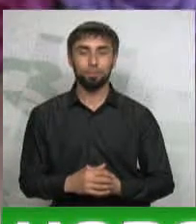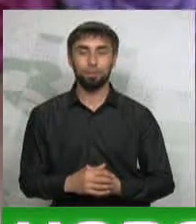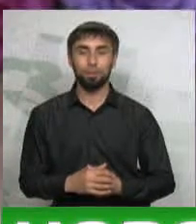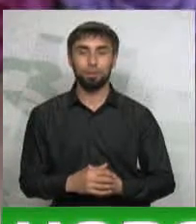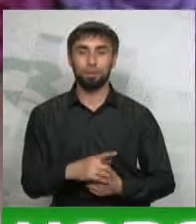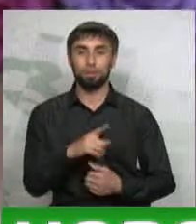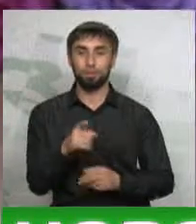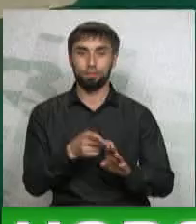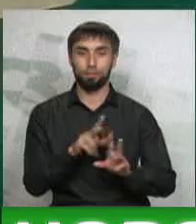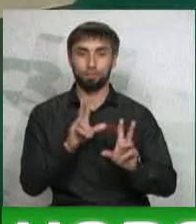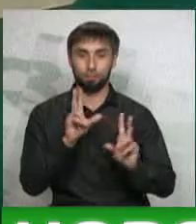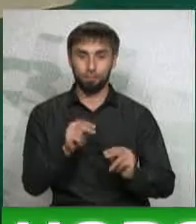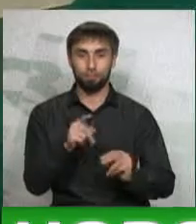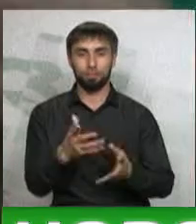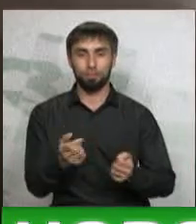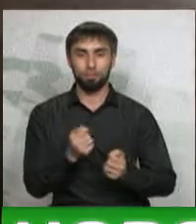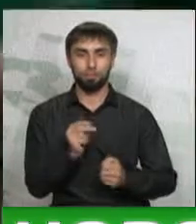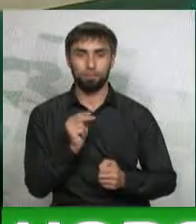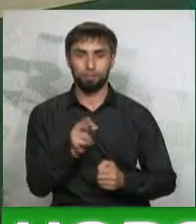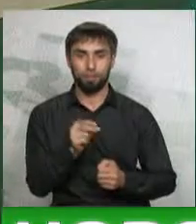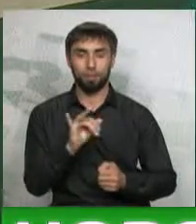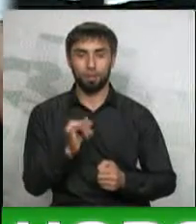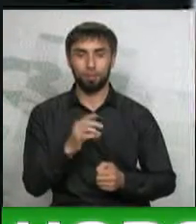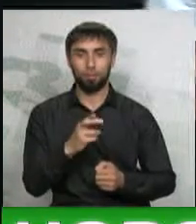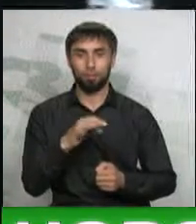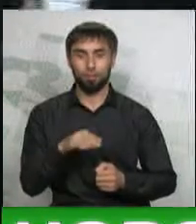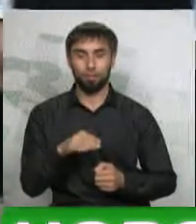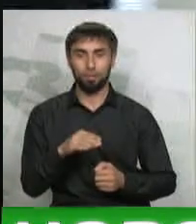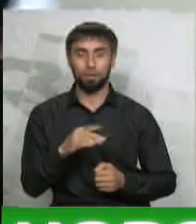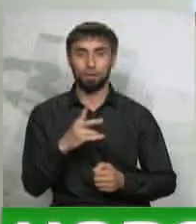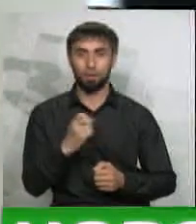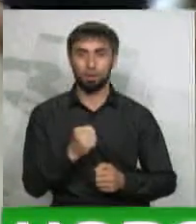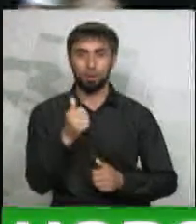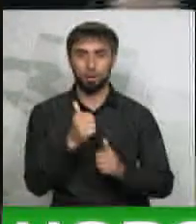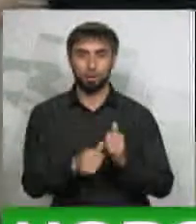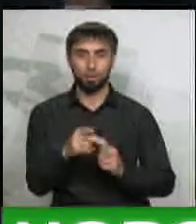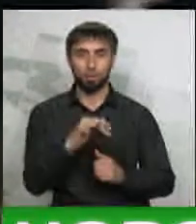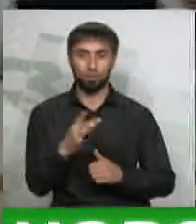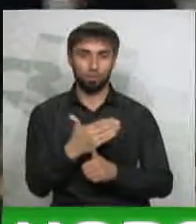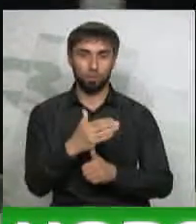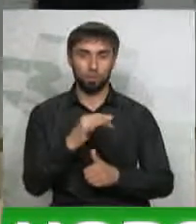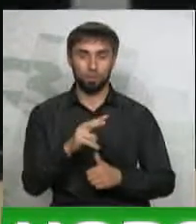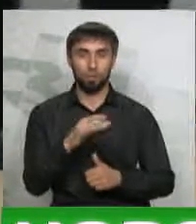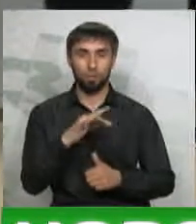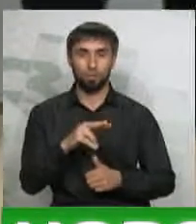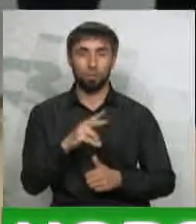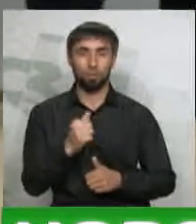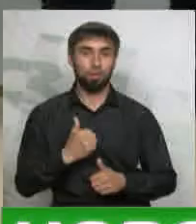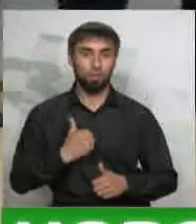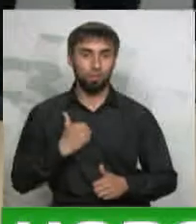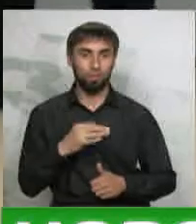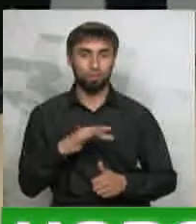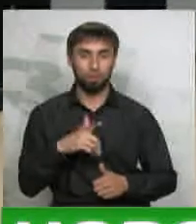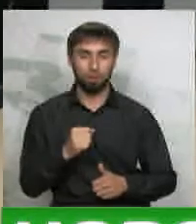Вслед за клятвой юные патриоты получают заслуженные удостоверения и береты. На каждом значке триколора и орла, символизирующие гордость и